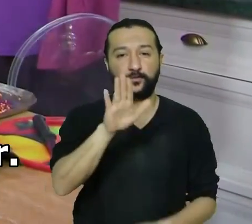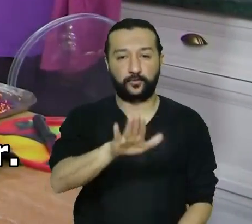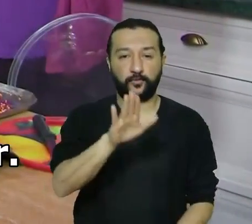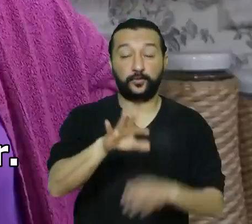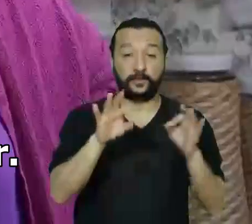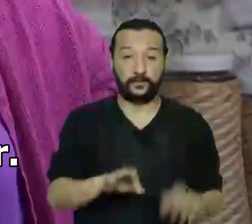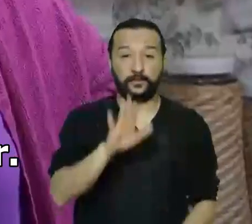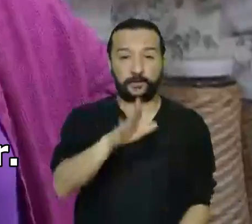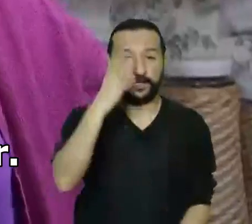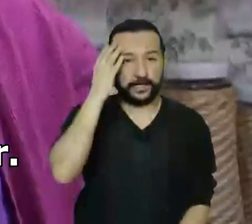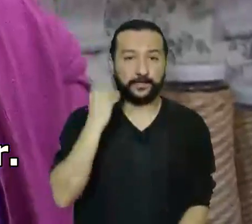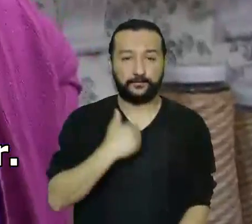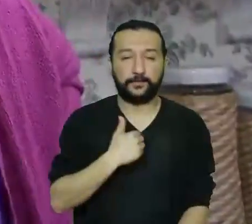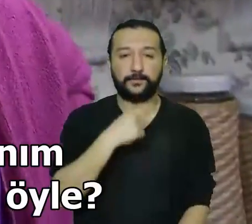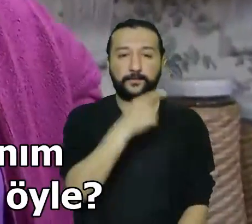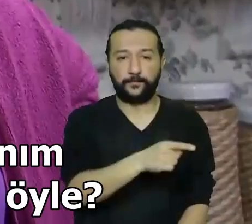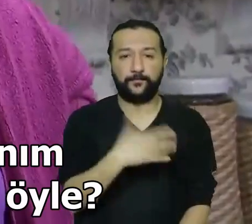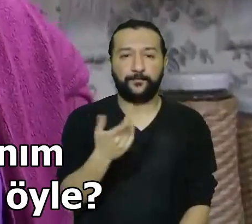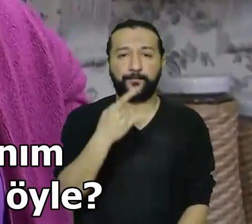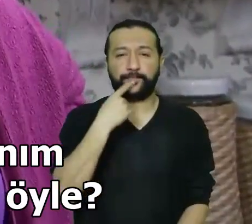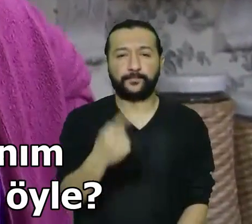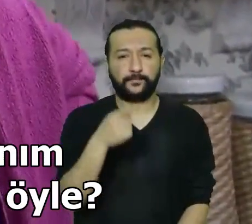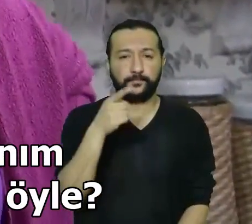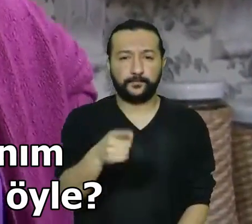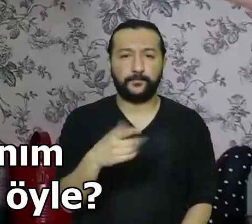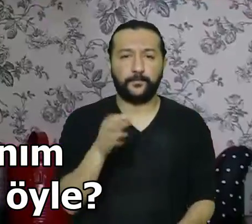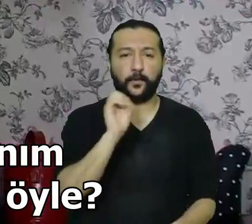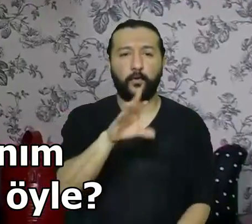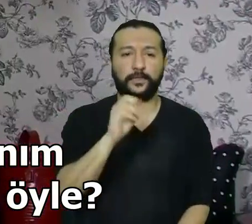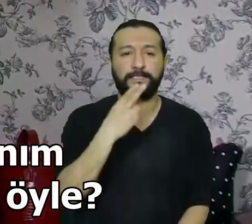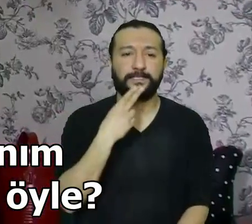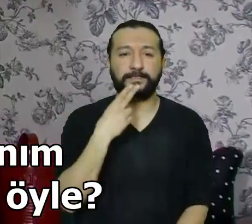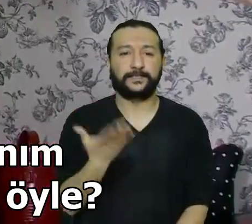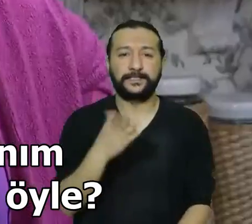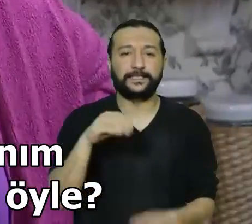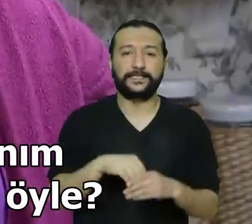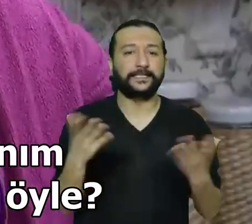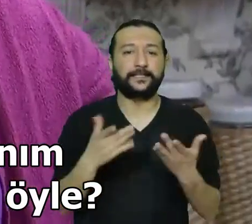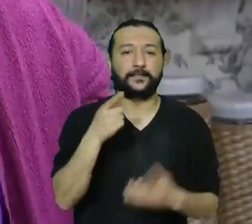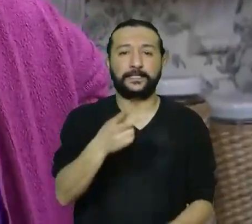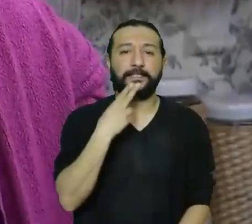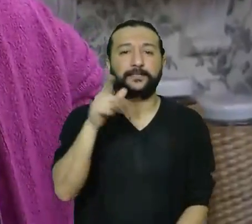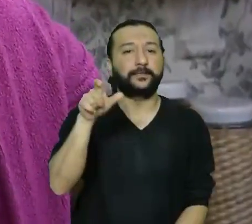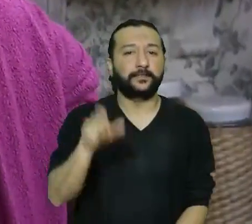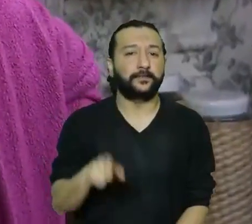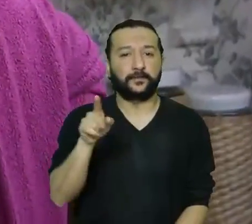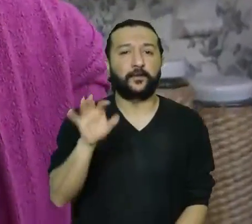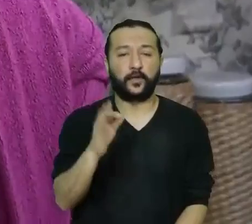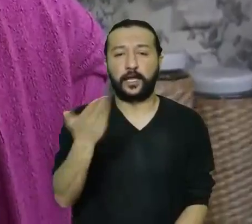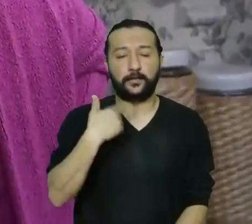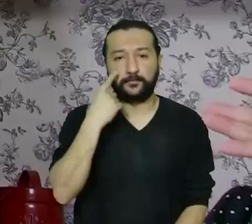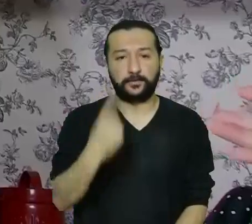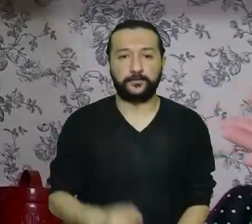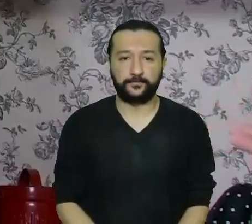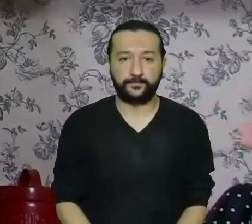sen şimdi dur. Anladım ben de bu bahsettiğim hoca hanım falan neymiş o? Nasıl bir kadınmış o? Öyle bak, anlat